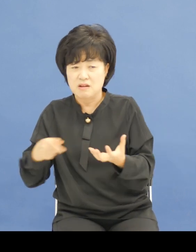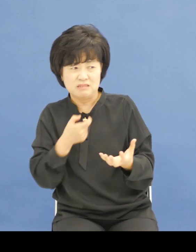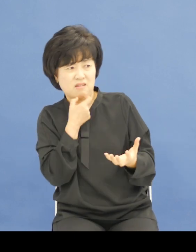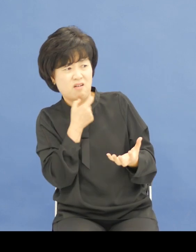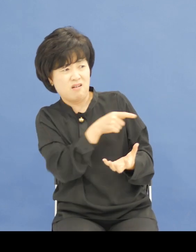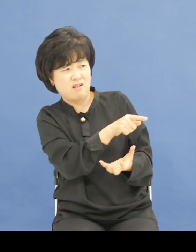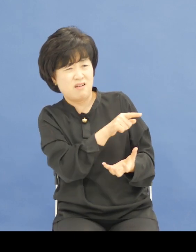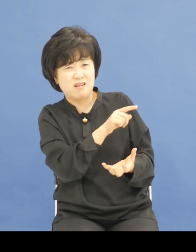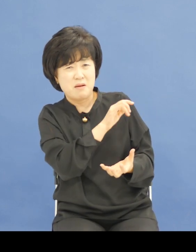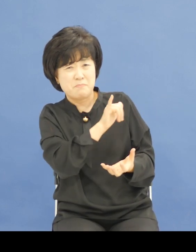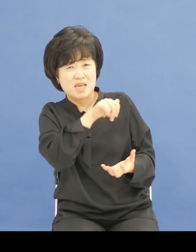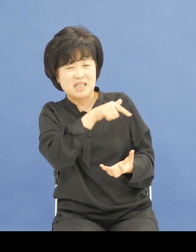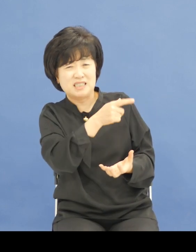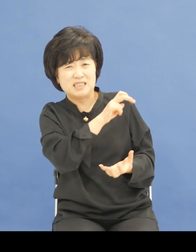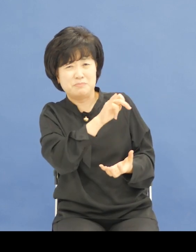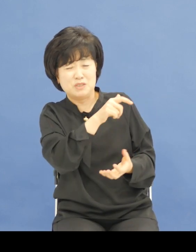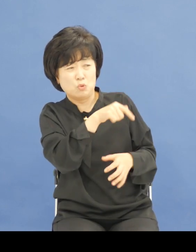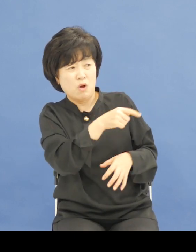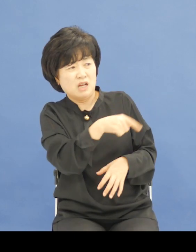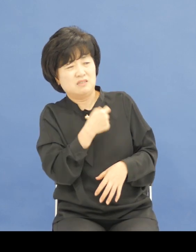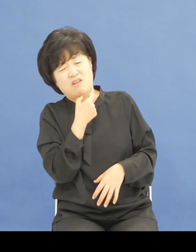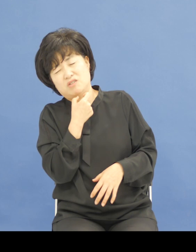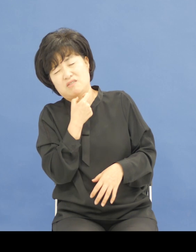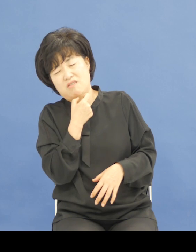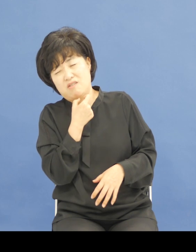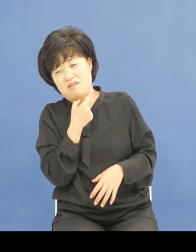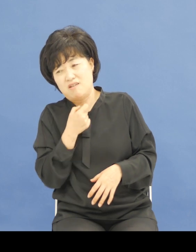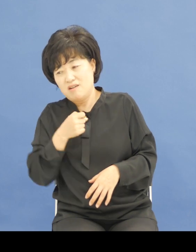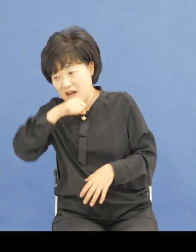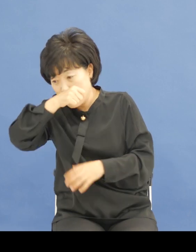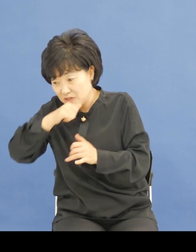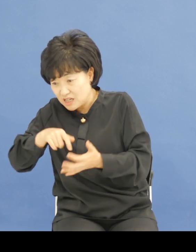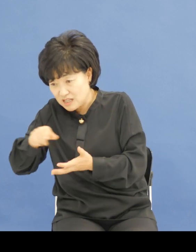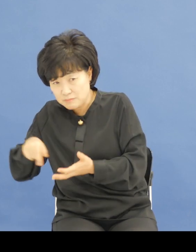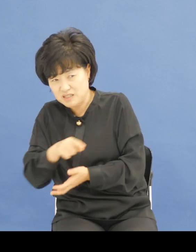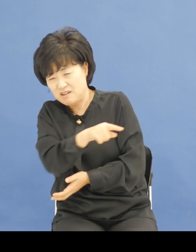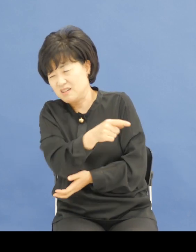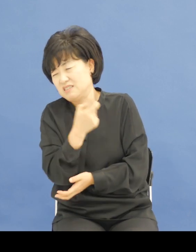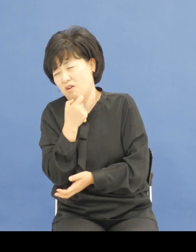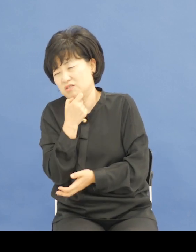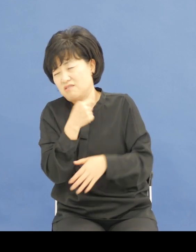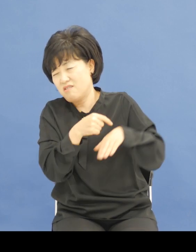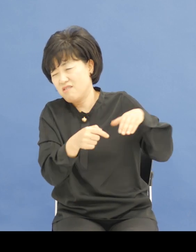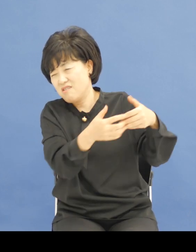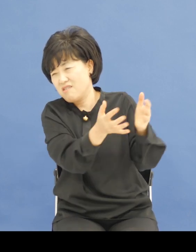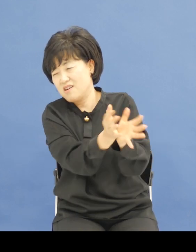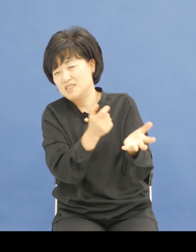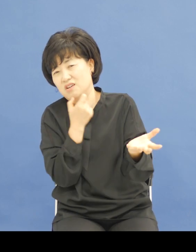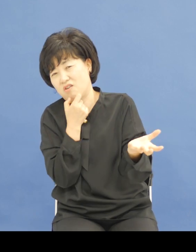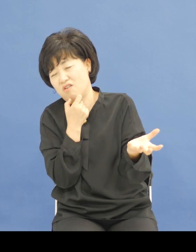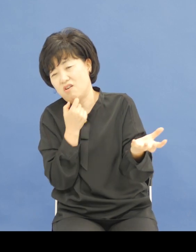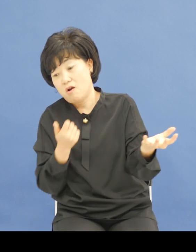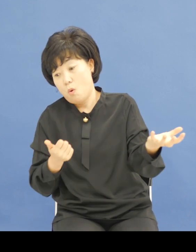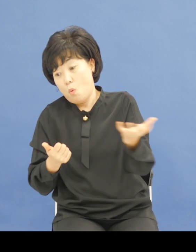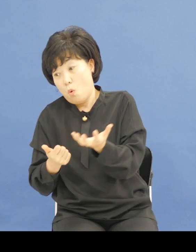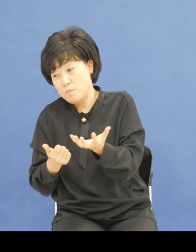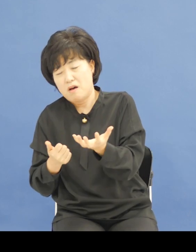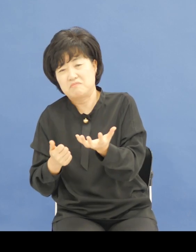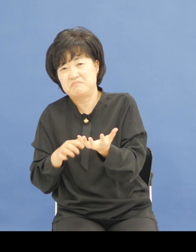좀 괜찮은 사람들이 피그미 온다고 안 가요. 그럴 정도로 피그미들을 싫어하기도 합니다. 그러니 이제